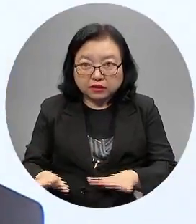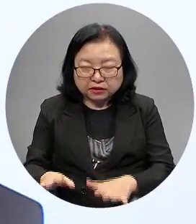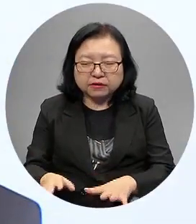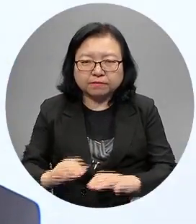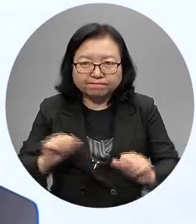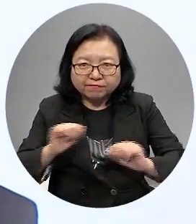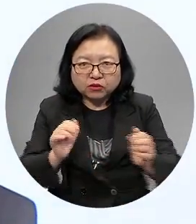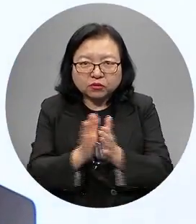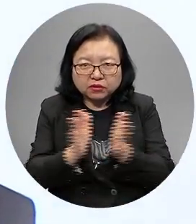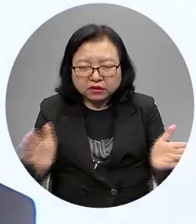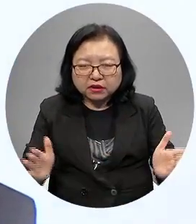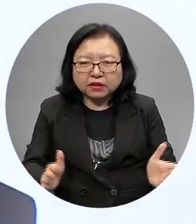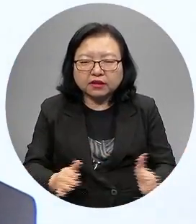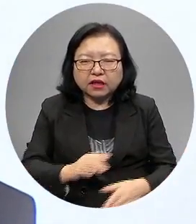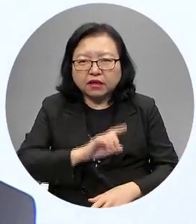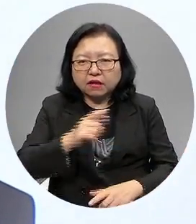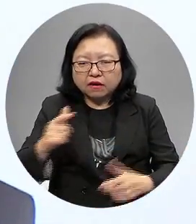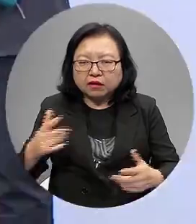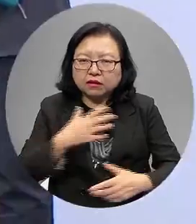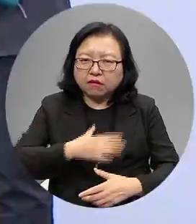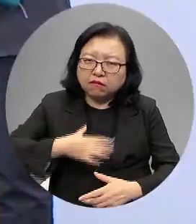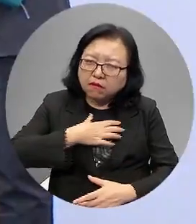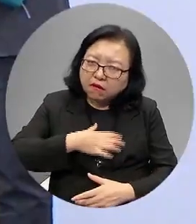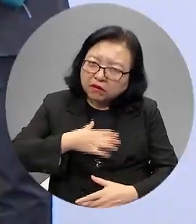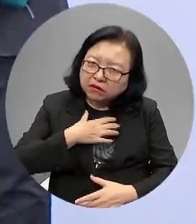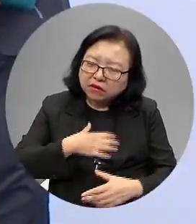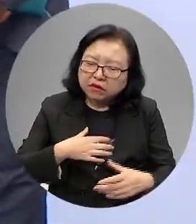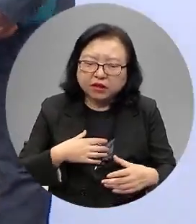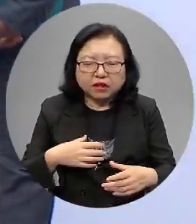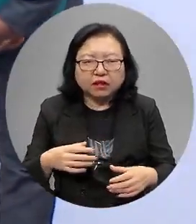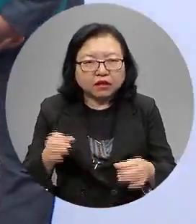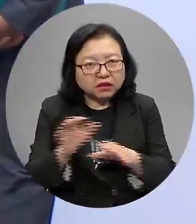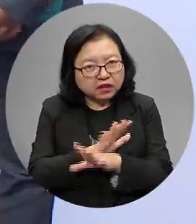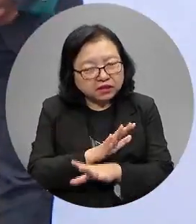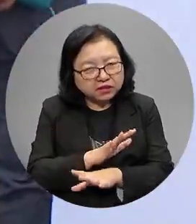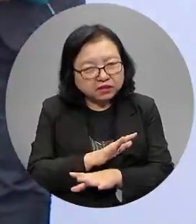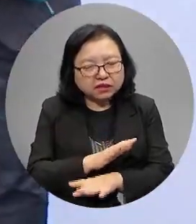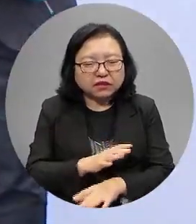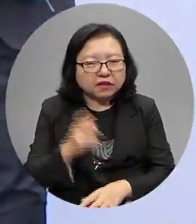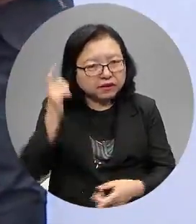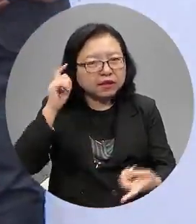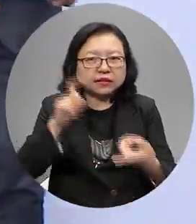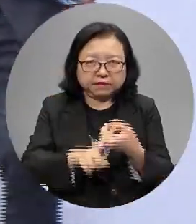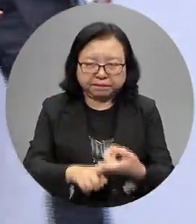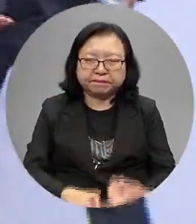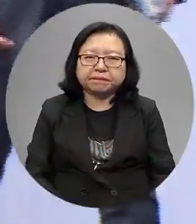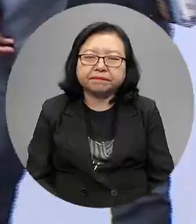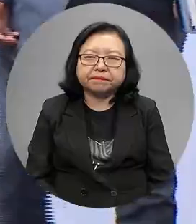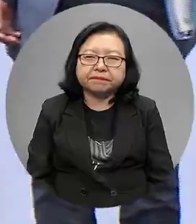내딛는데 각종 우려를 잠재울 수 있을지 주목됩니다. MBC 뉴스 이지연입니다.